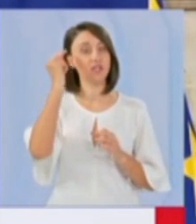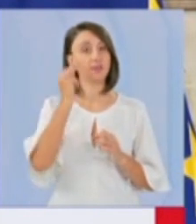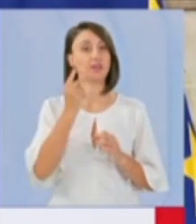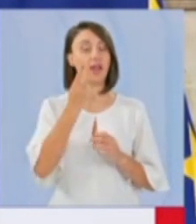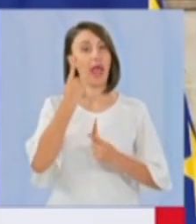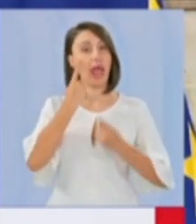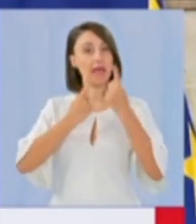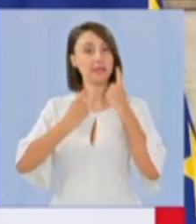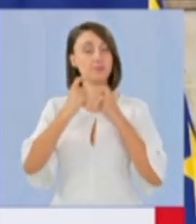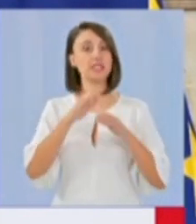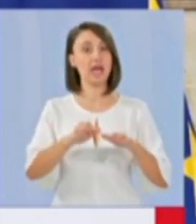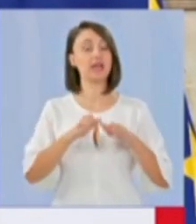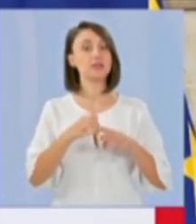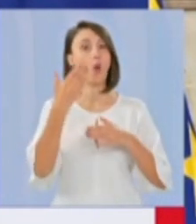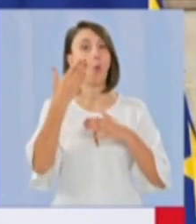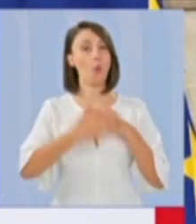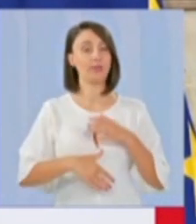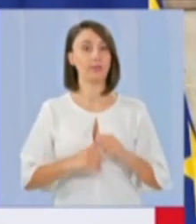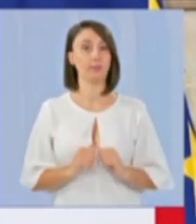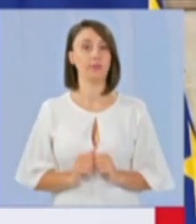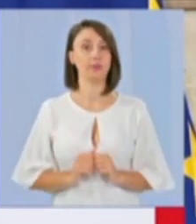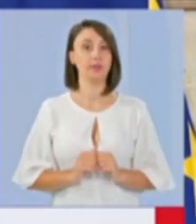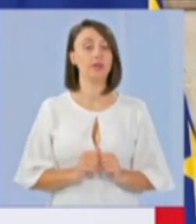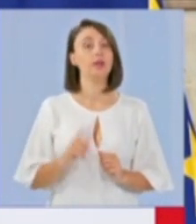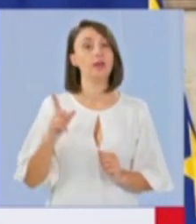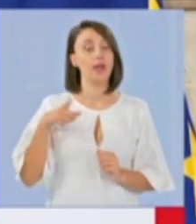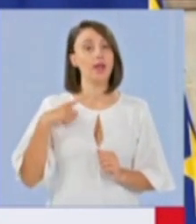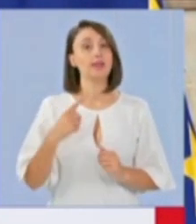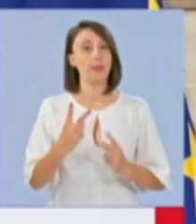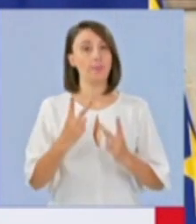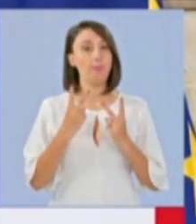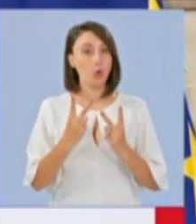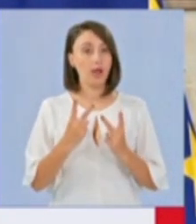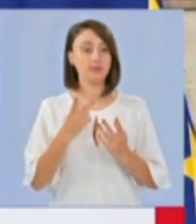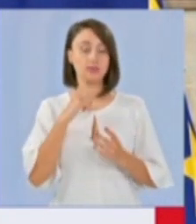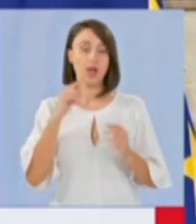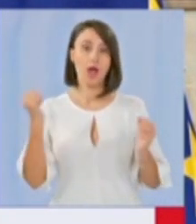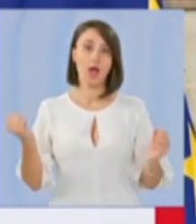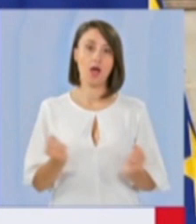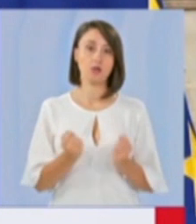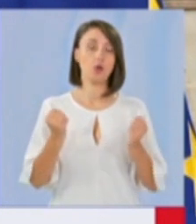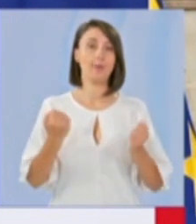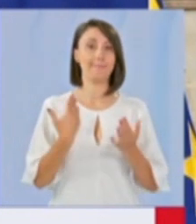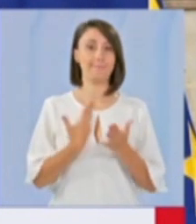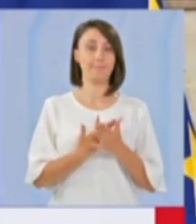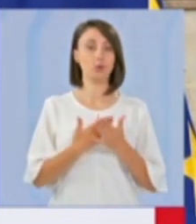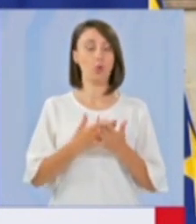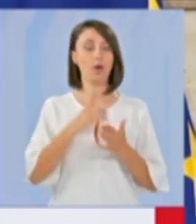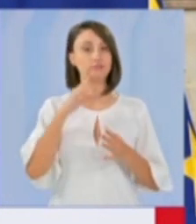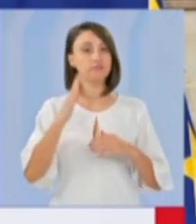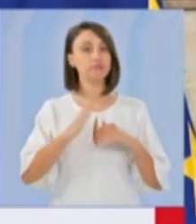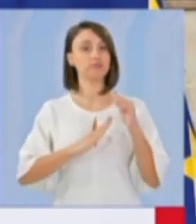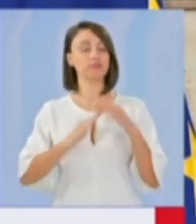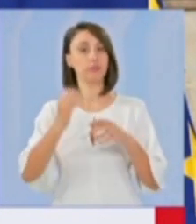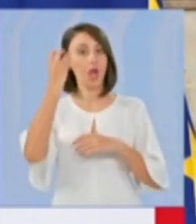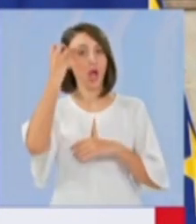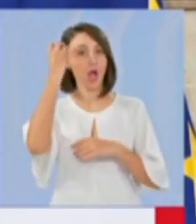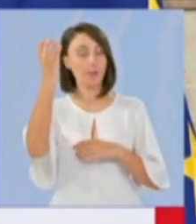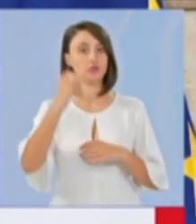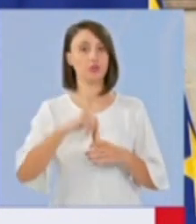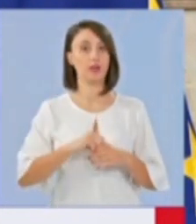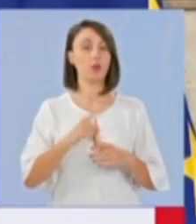din experiența crizei recente, este esențial să acționăm pentru a consolida